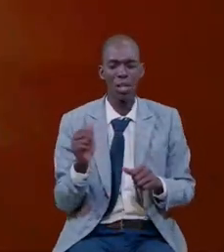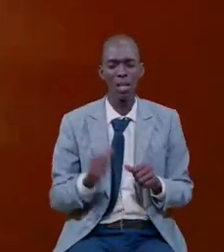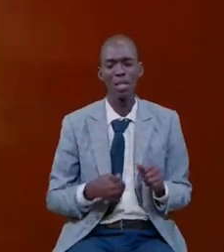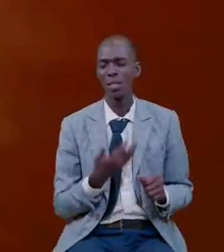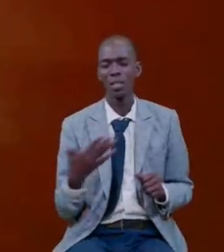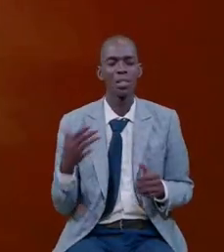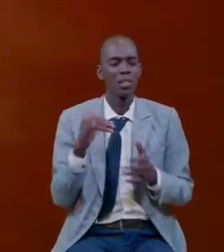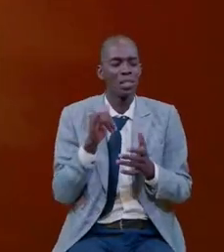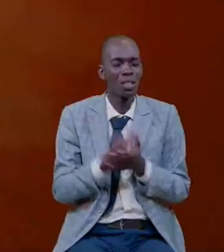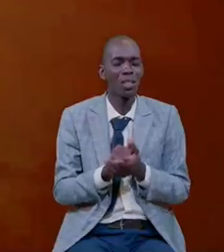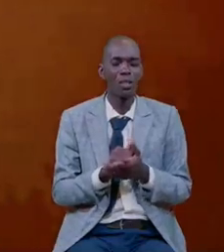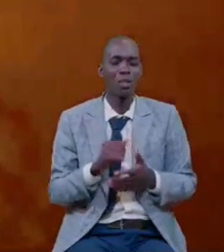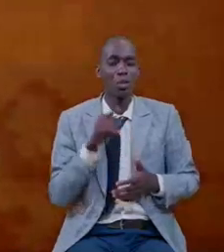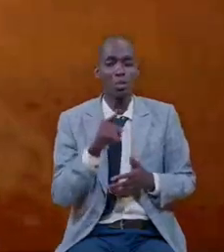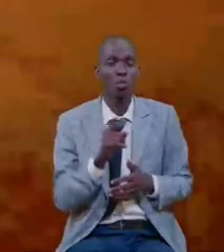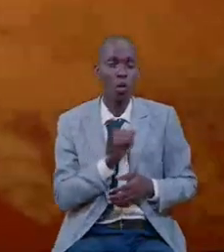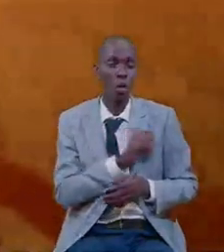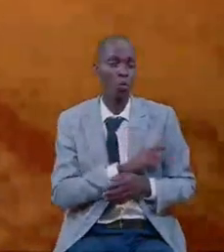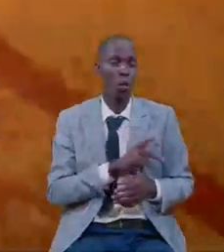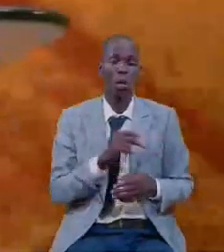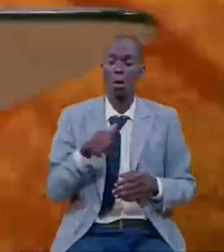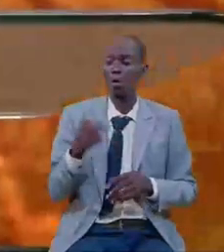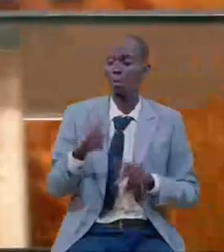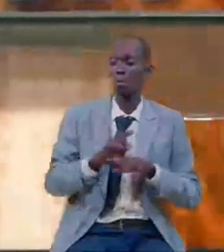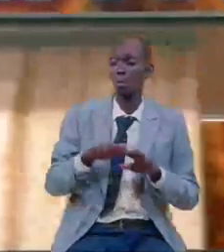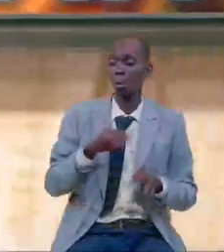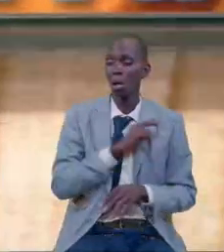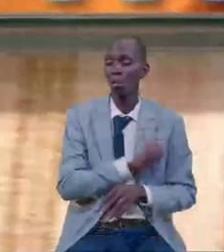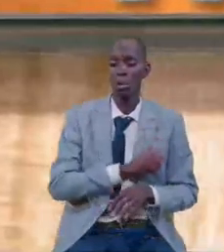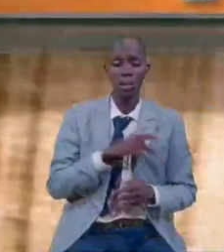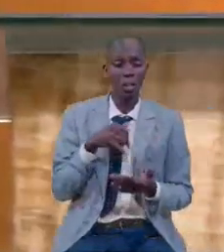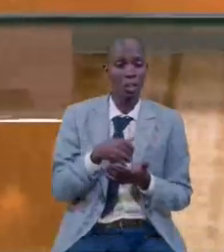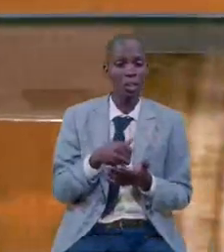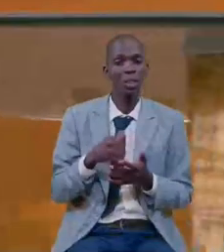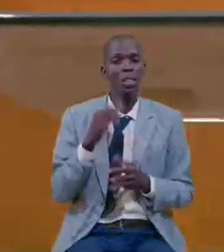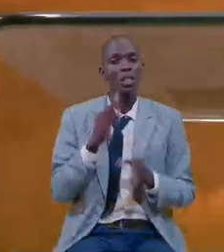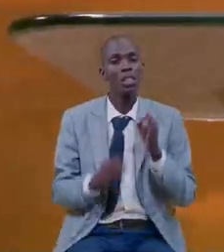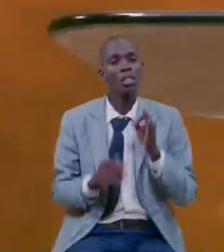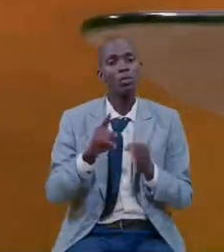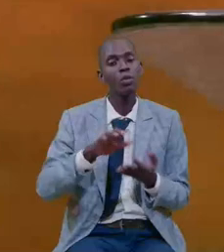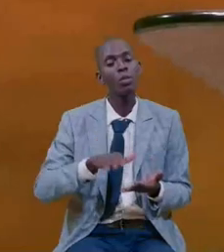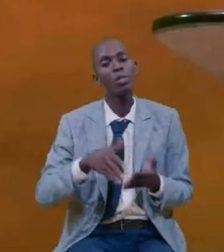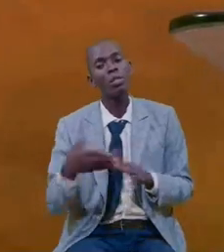vous appréciez, que les autres n'apprécient pas, si vous mourrez dans cette colère,